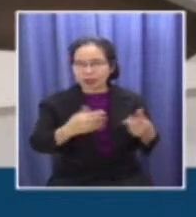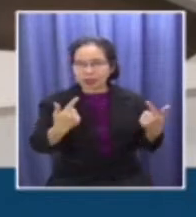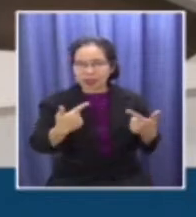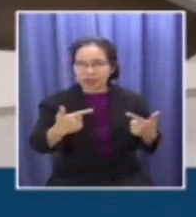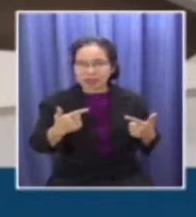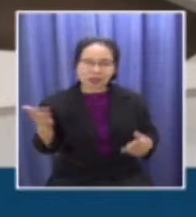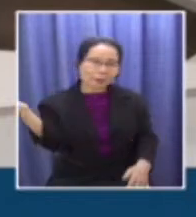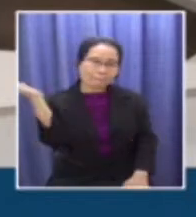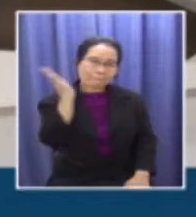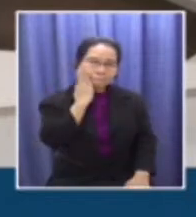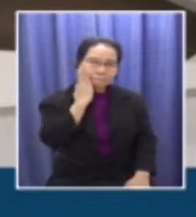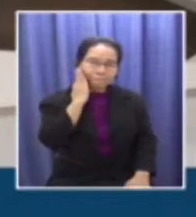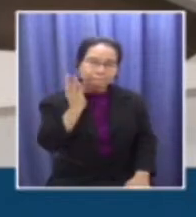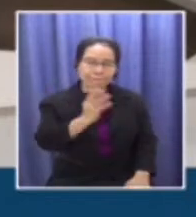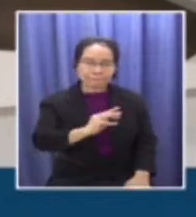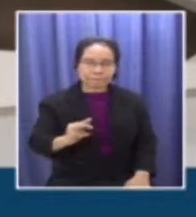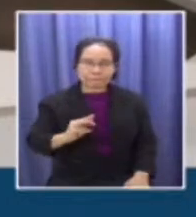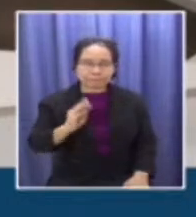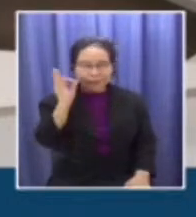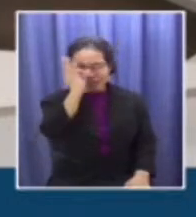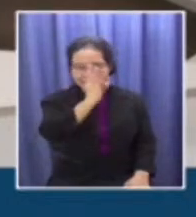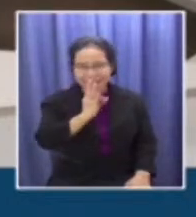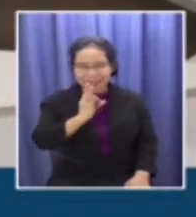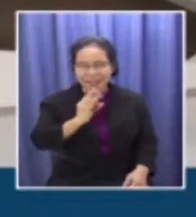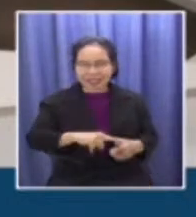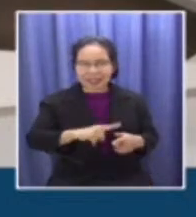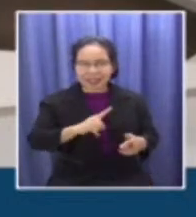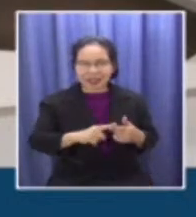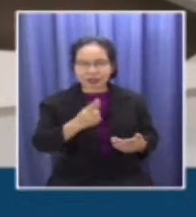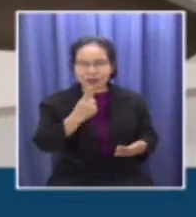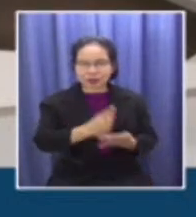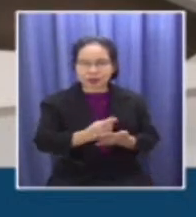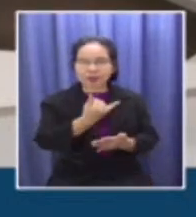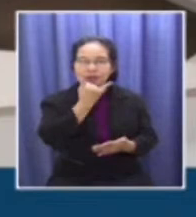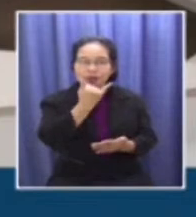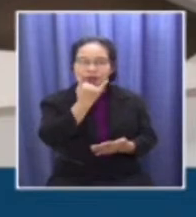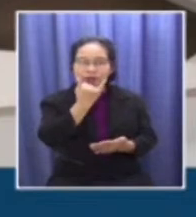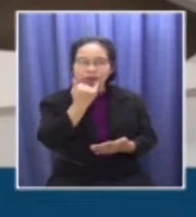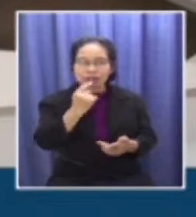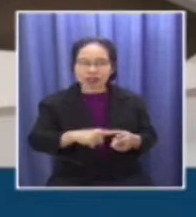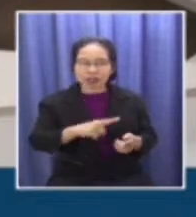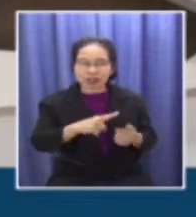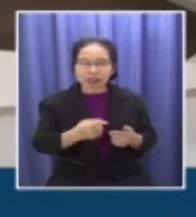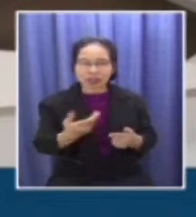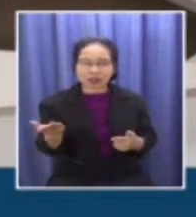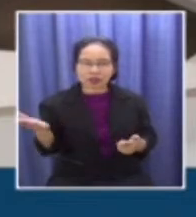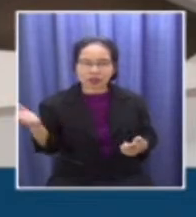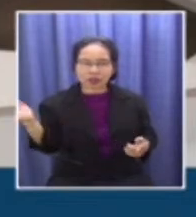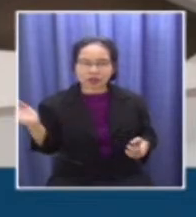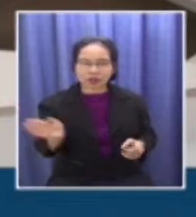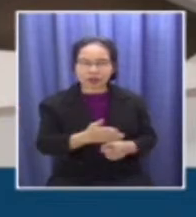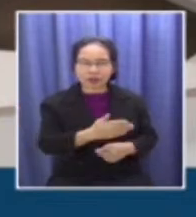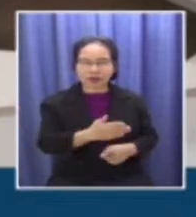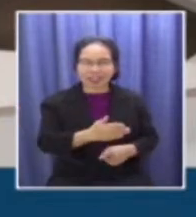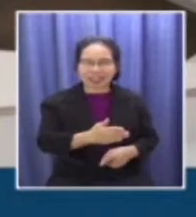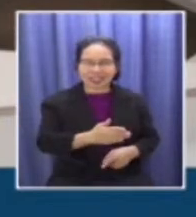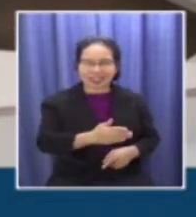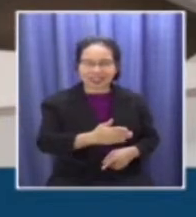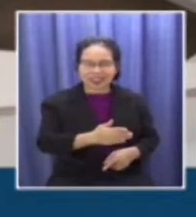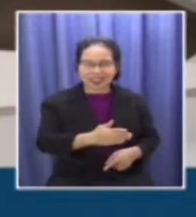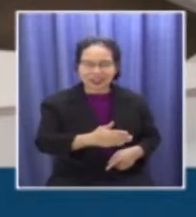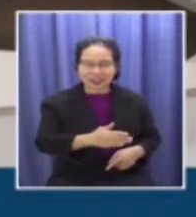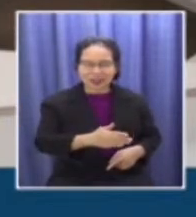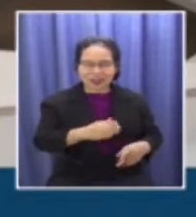sonsone eda wane mmoa ntem aso ne nyina chi sa nipa nyini Twerɛ Kronkron ne mpo kasa wɔn mo akeka